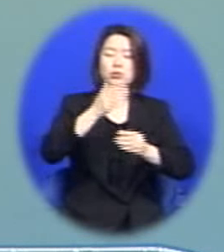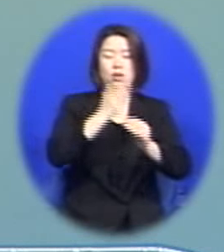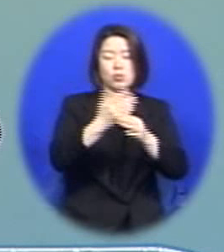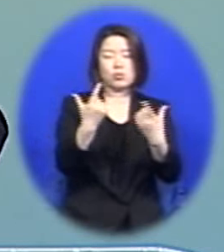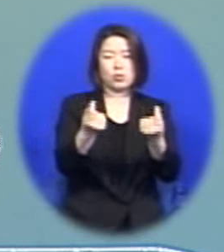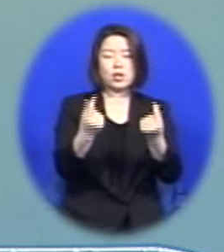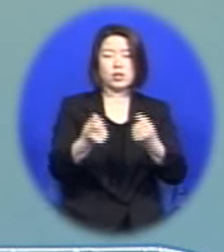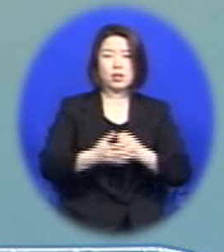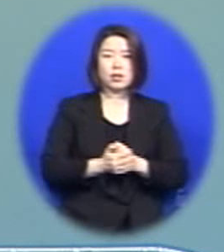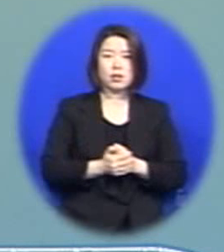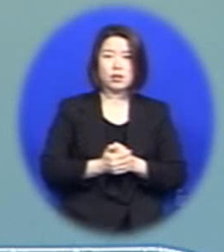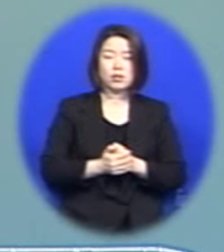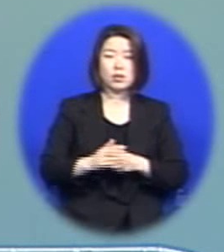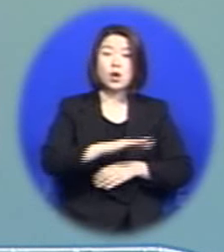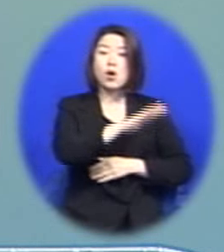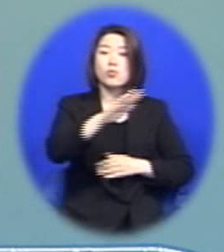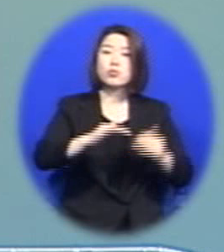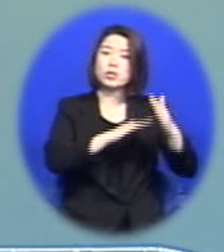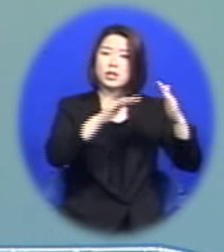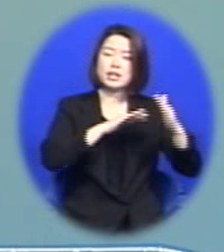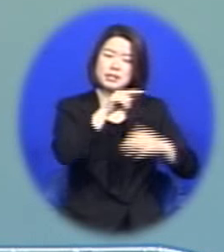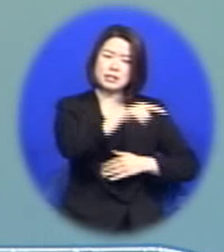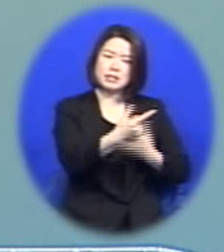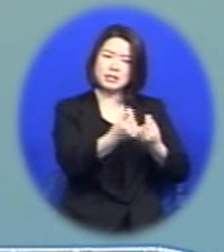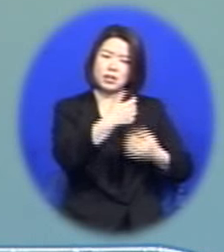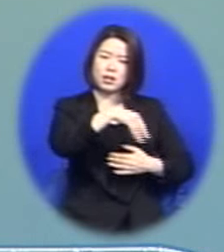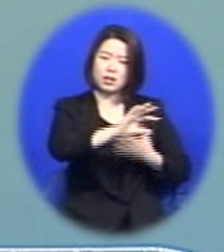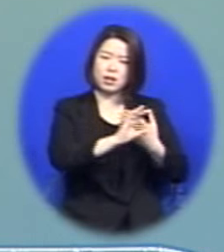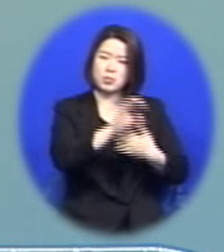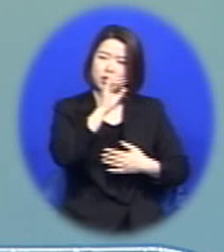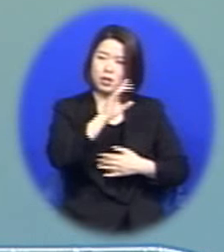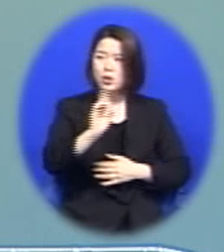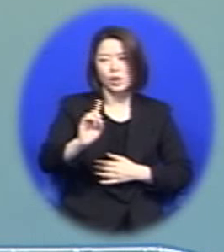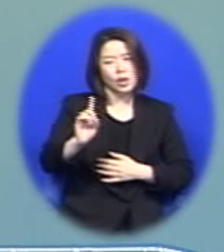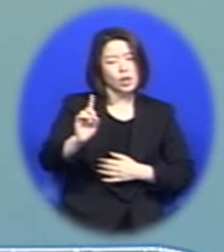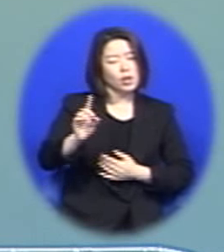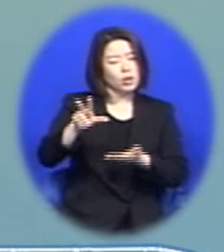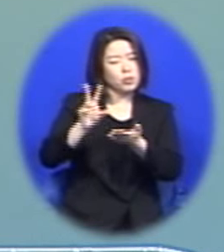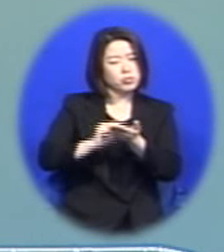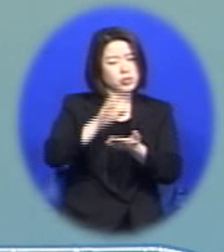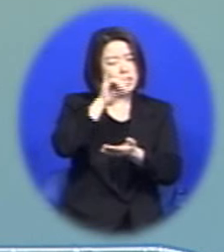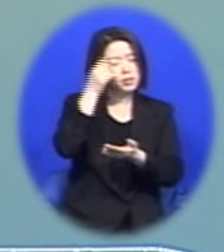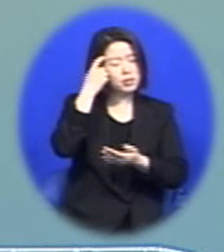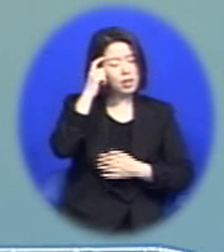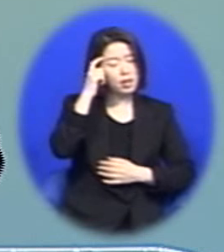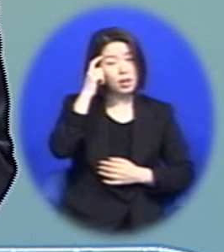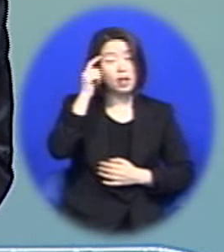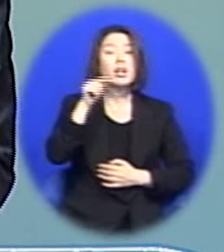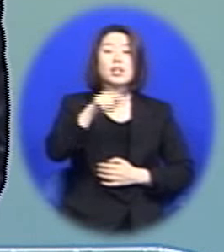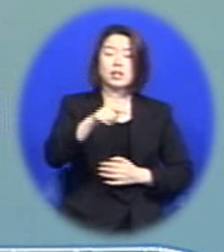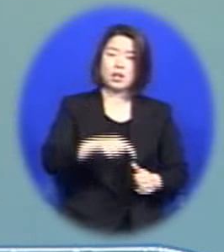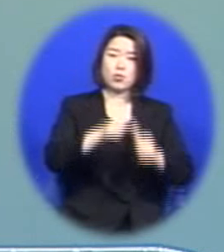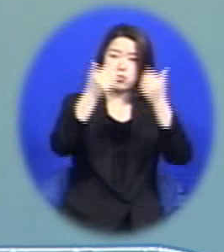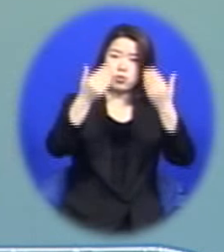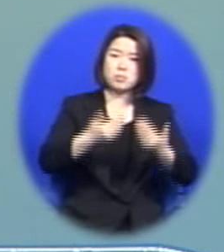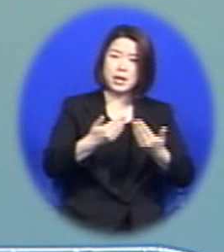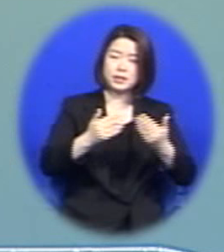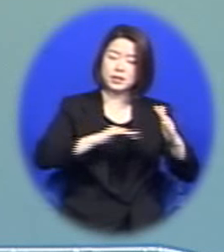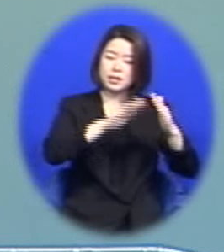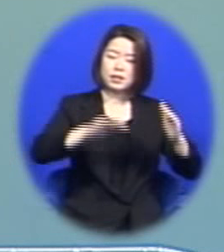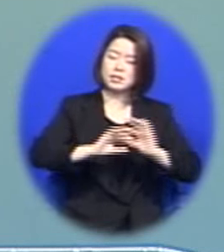여러분 우리 가정이 이렇게 하면 안되는데 아 뭐가 좀 문제가 있는데 이게 구원받은 가정